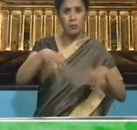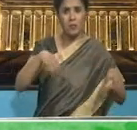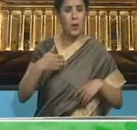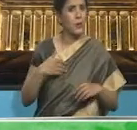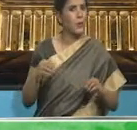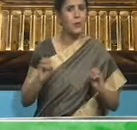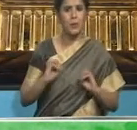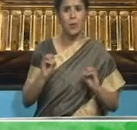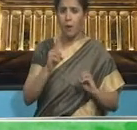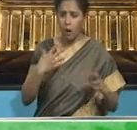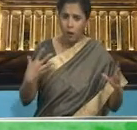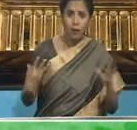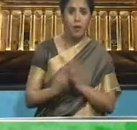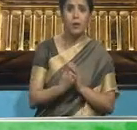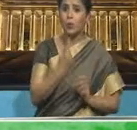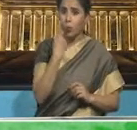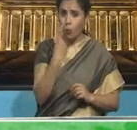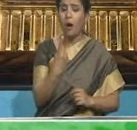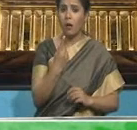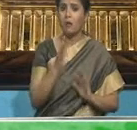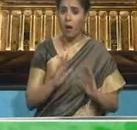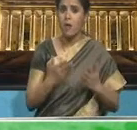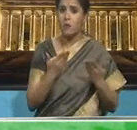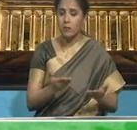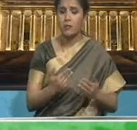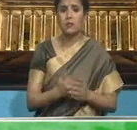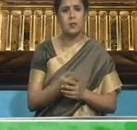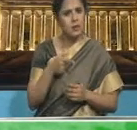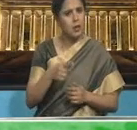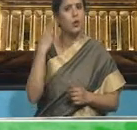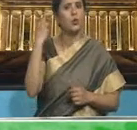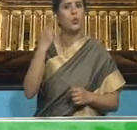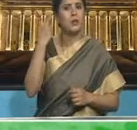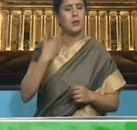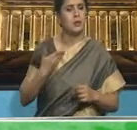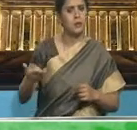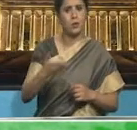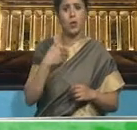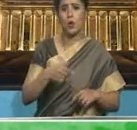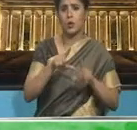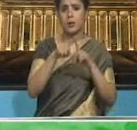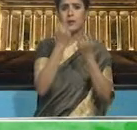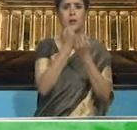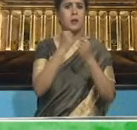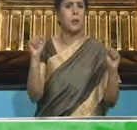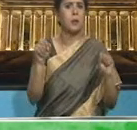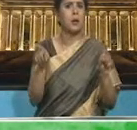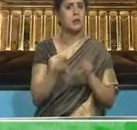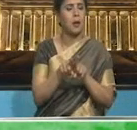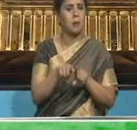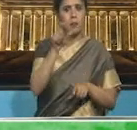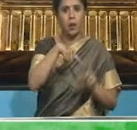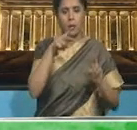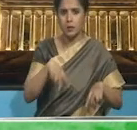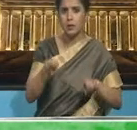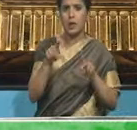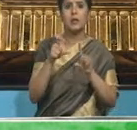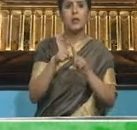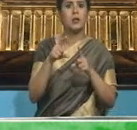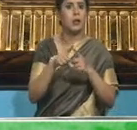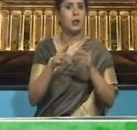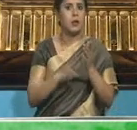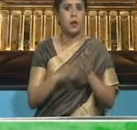है, बल्कि हमें जोड़ा है। इसलिए हम एक लोकतांत्रिक गणतंत्र के रूप में सफल हुए